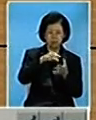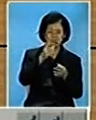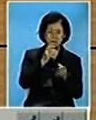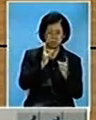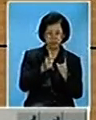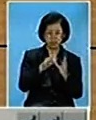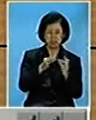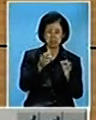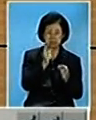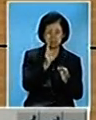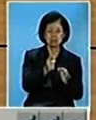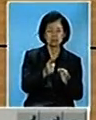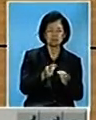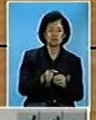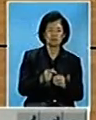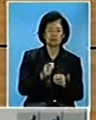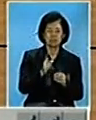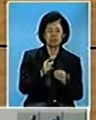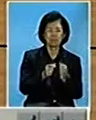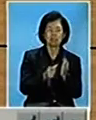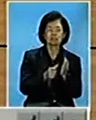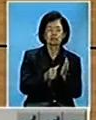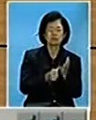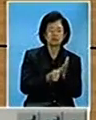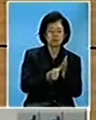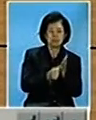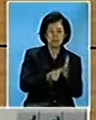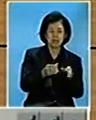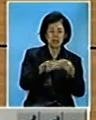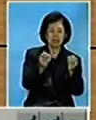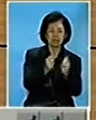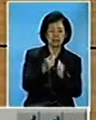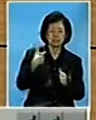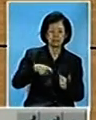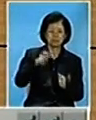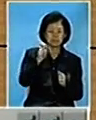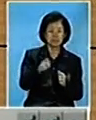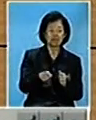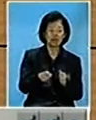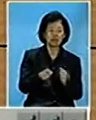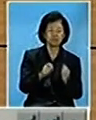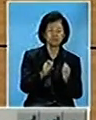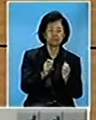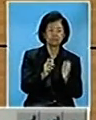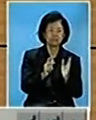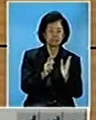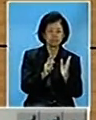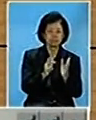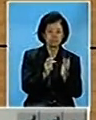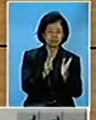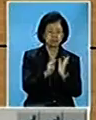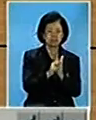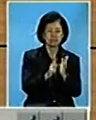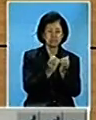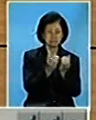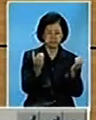ได้อภิปรายไปนั้นเป็นการแก้ต่างให้กับตุลาการศาลรัฐธรรมนูญซึ่งถูกเพื่อนสมาชิกสภาผู้แทนราษฎรพรรครัฐบาล